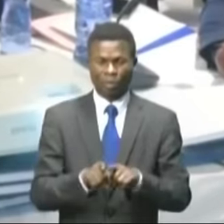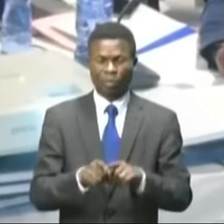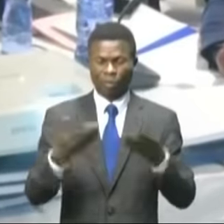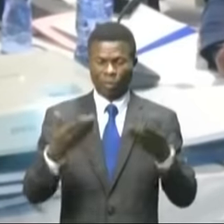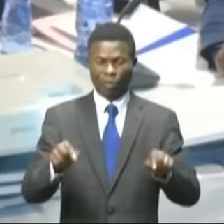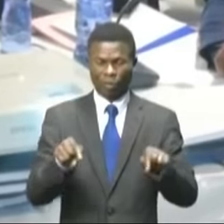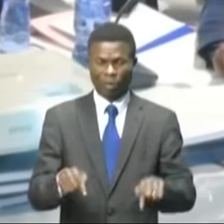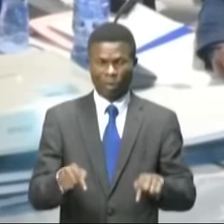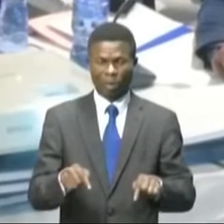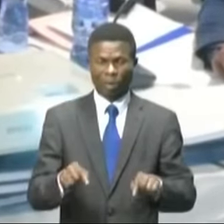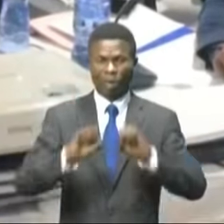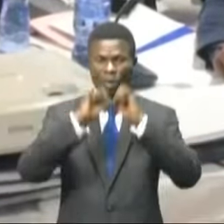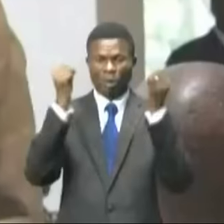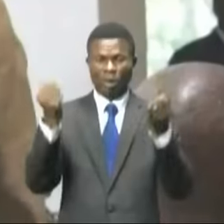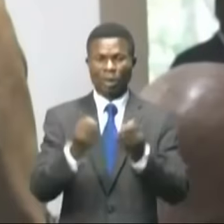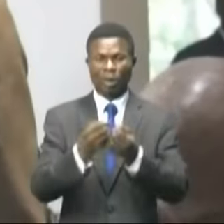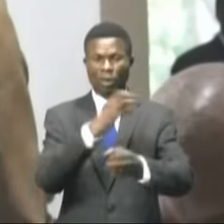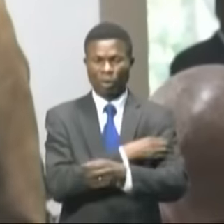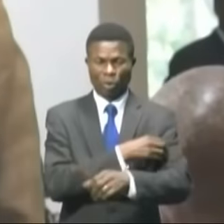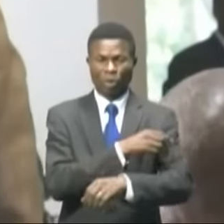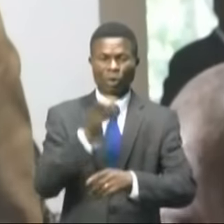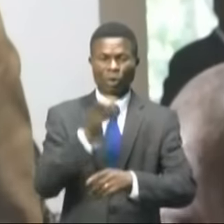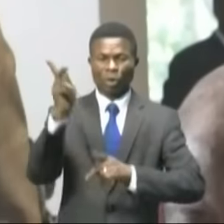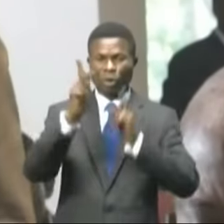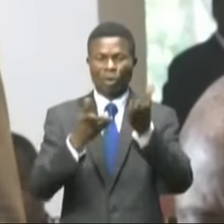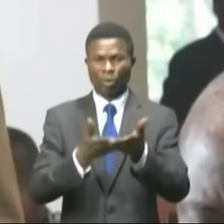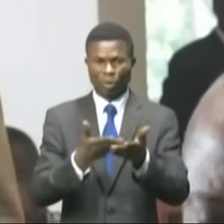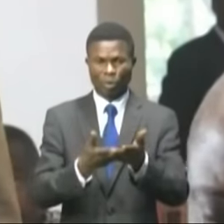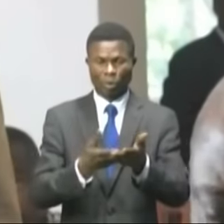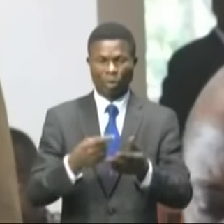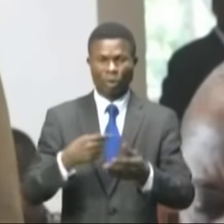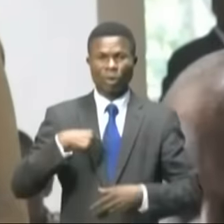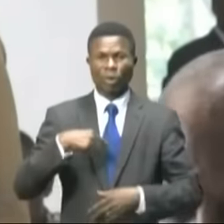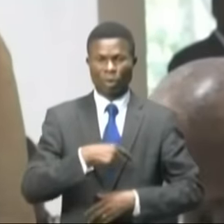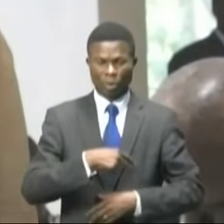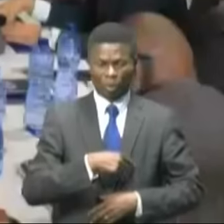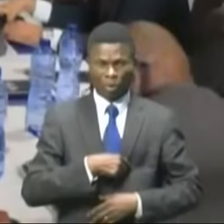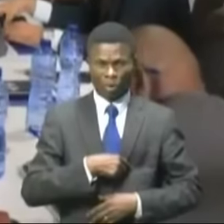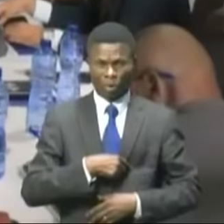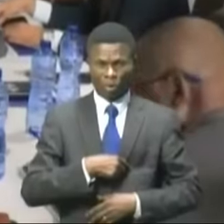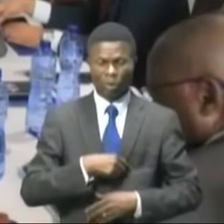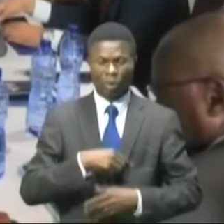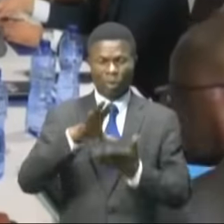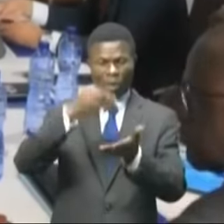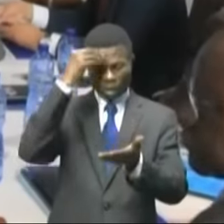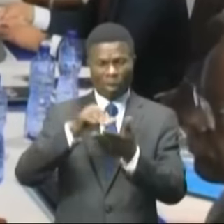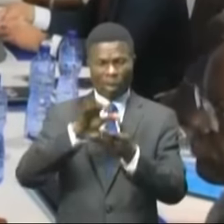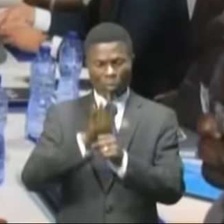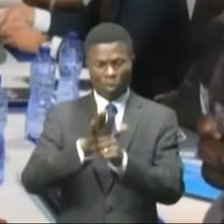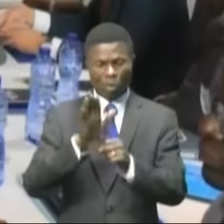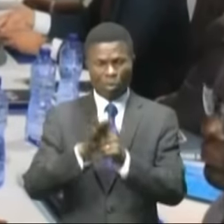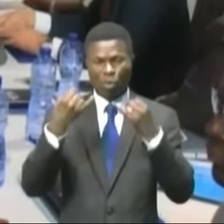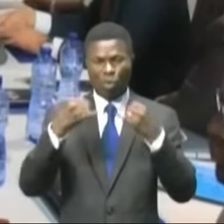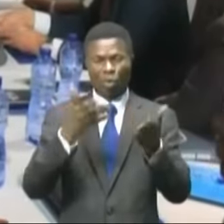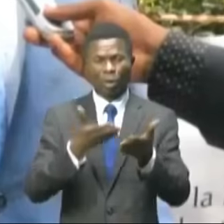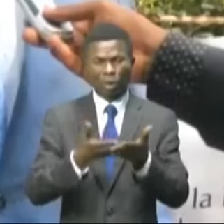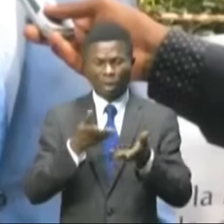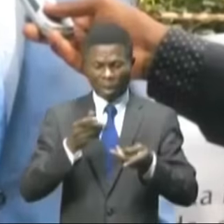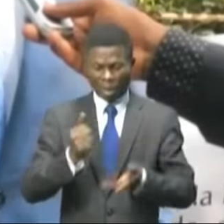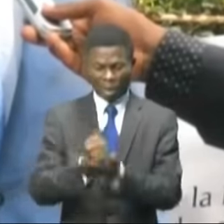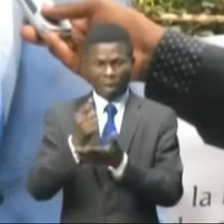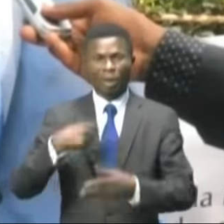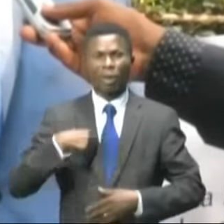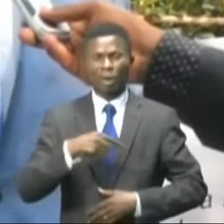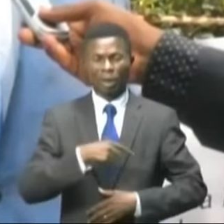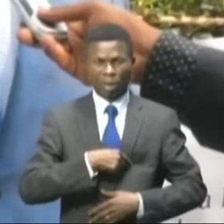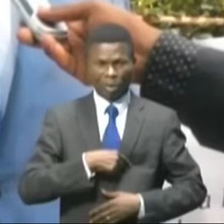le secrétaire général des administrations publiques. Et nous avons donc pu recolter beaucoup de contributions positives qui vont nous permettre de faire